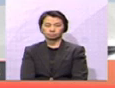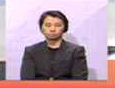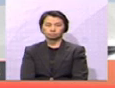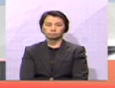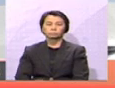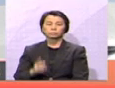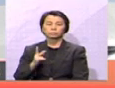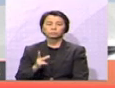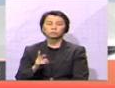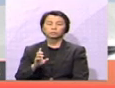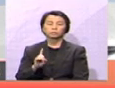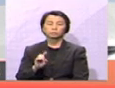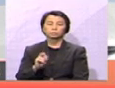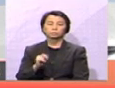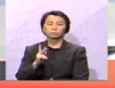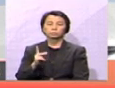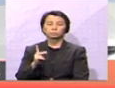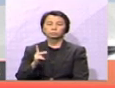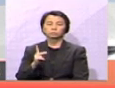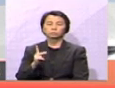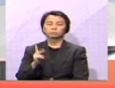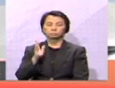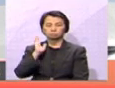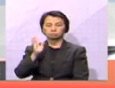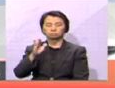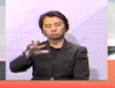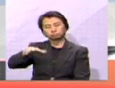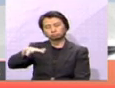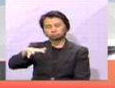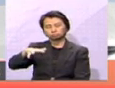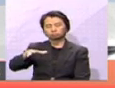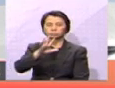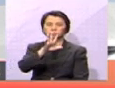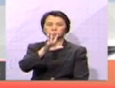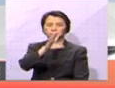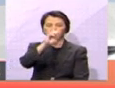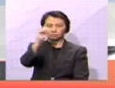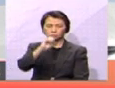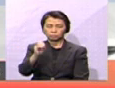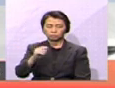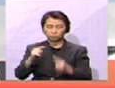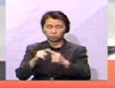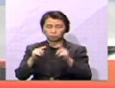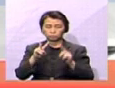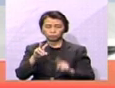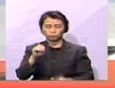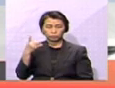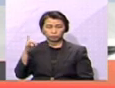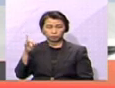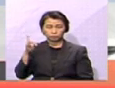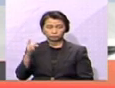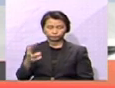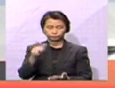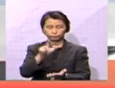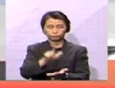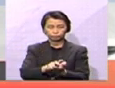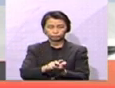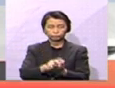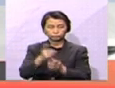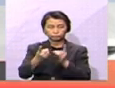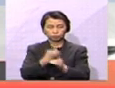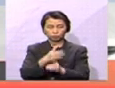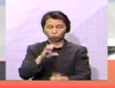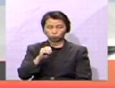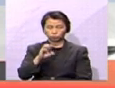keluaran dalam negara kasar kdnk Malaysia dijangka menyederhana kepada 5% pada 2018 menurut laporan unjuran dunia